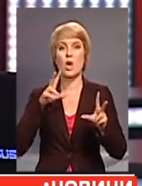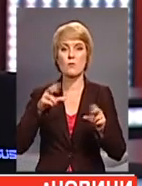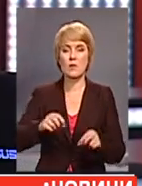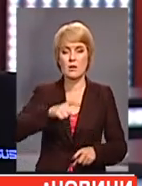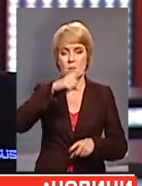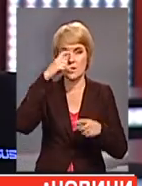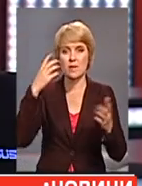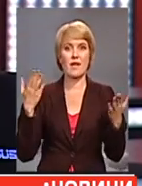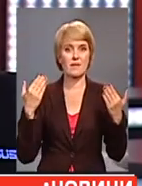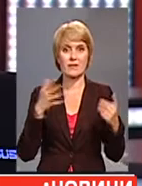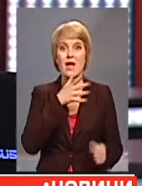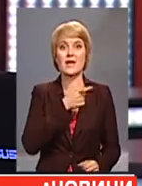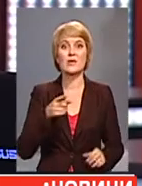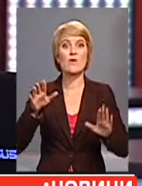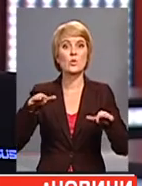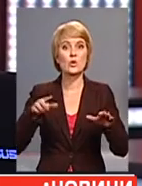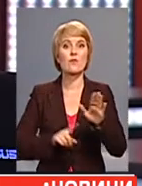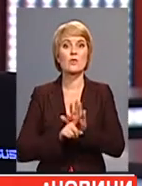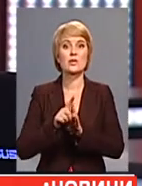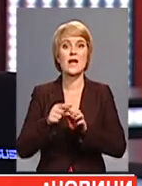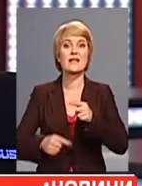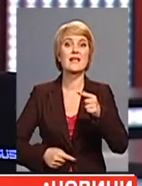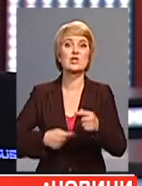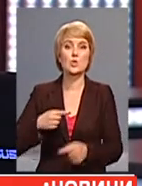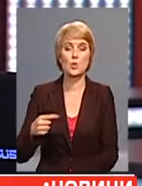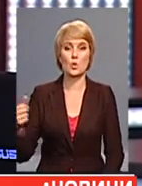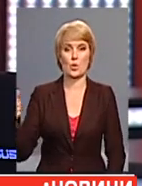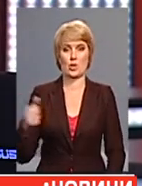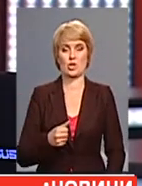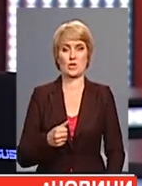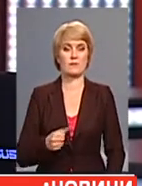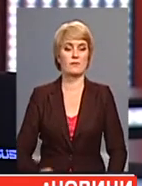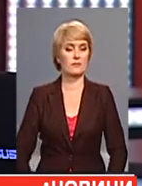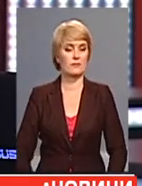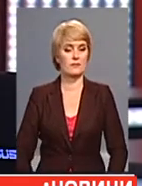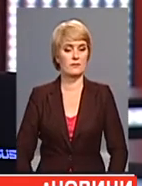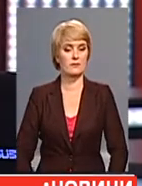от сезон дощів має початися вже наступного тижня. Про цю та інші події в міжнародному огляді.